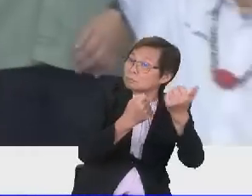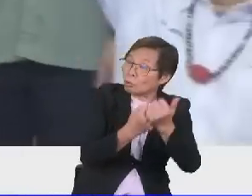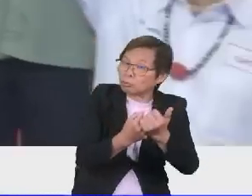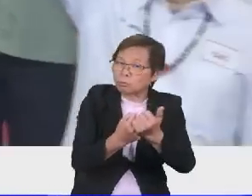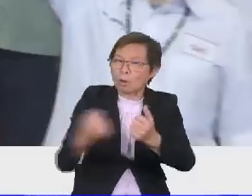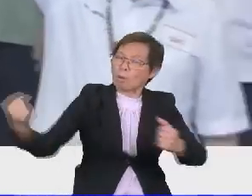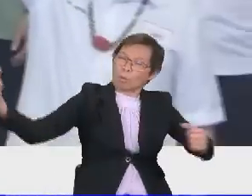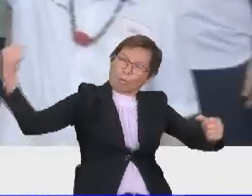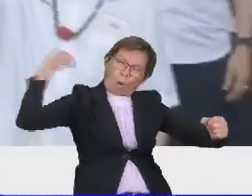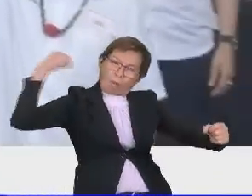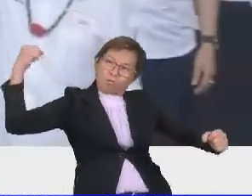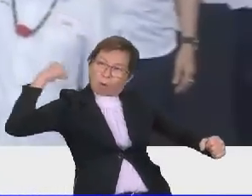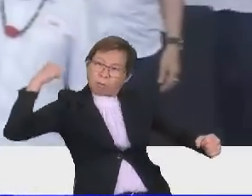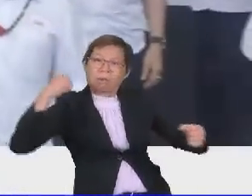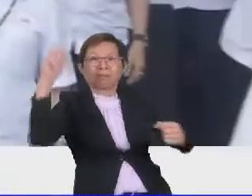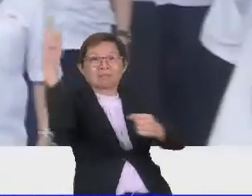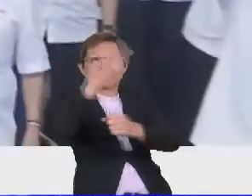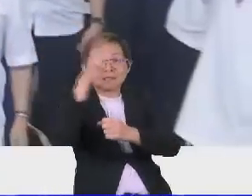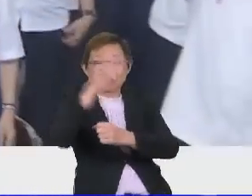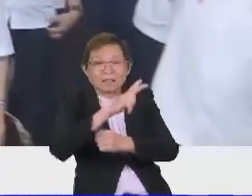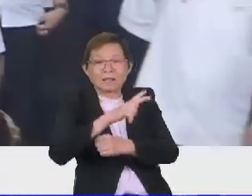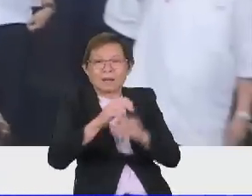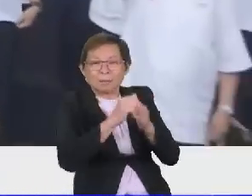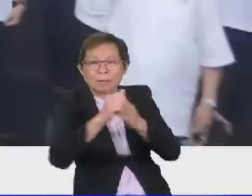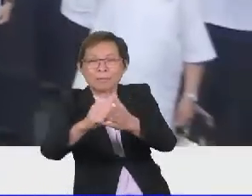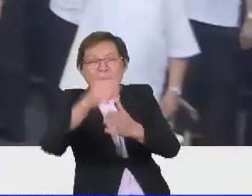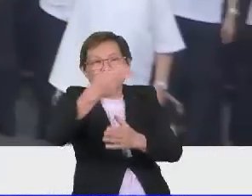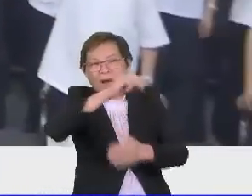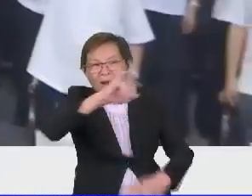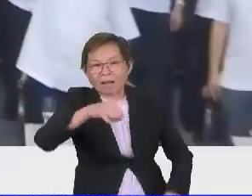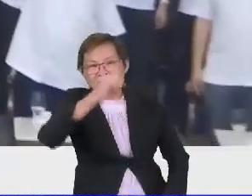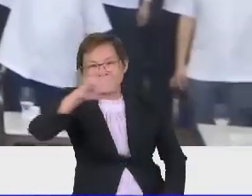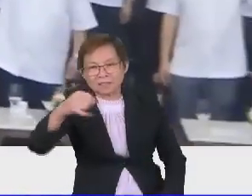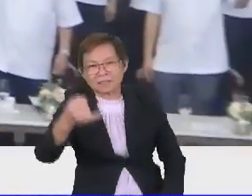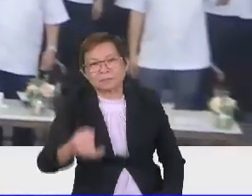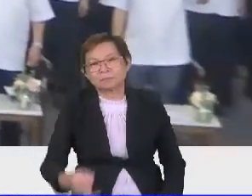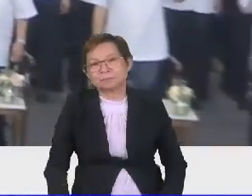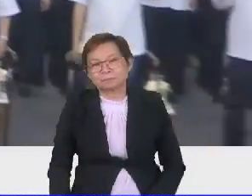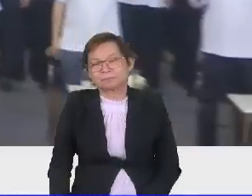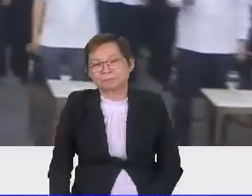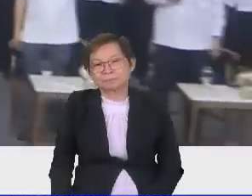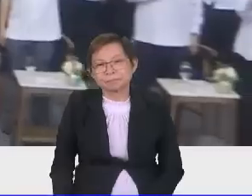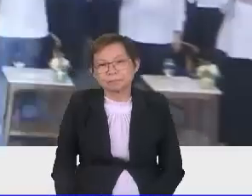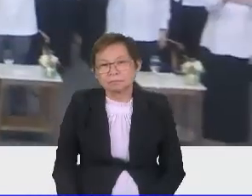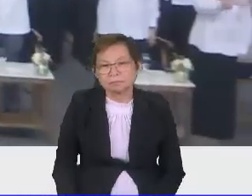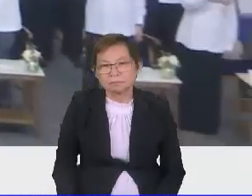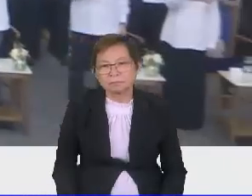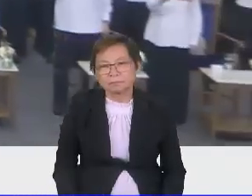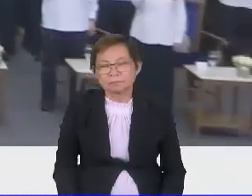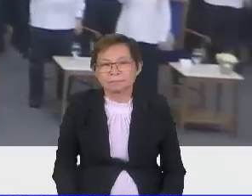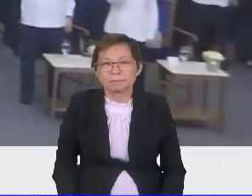sekuat-kuatnya kerajaan pimpinan Datu Simpang Lima